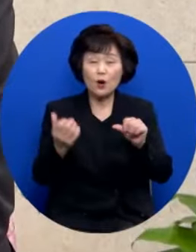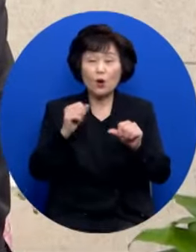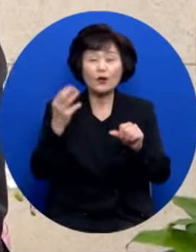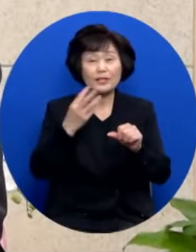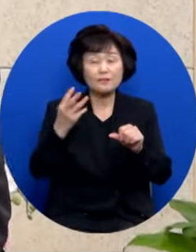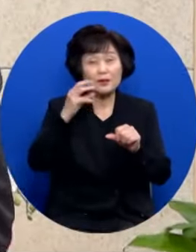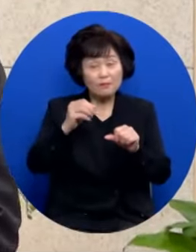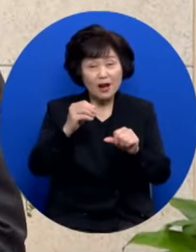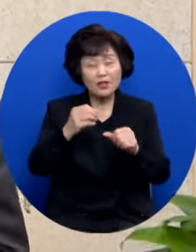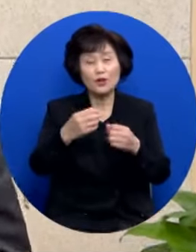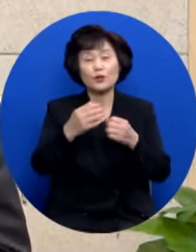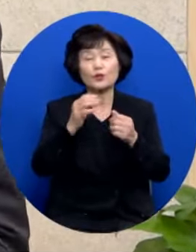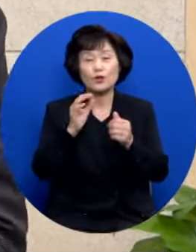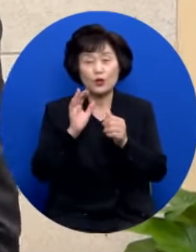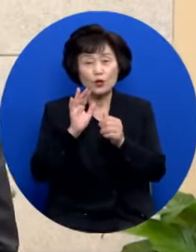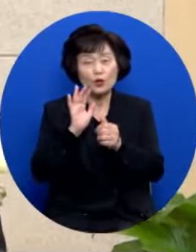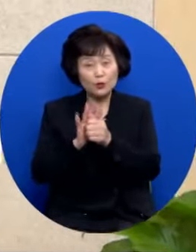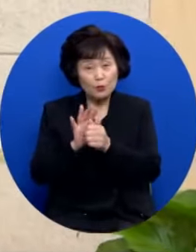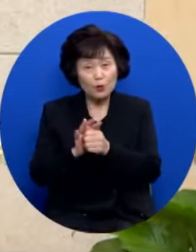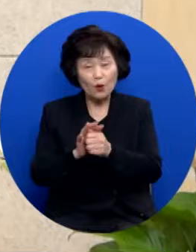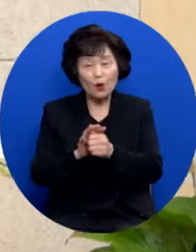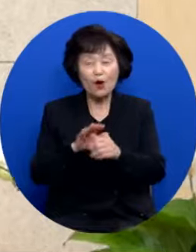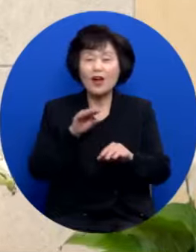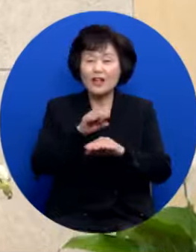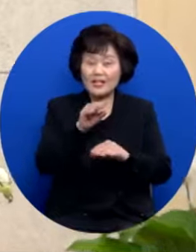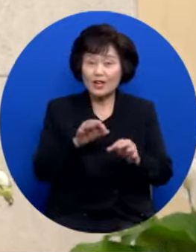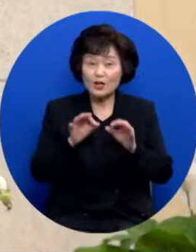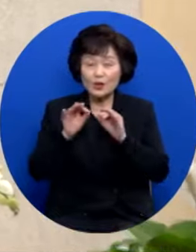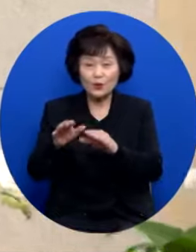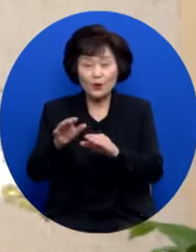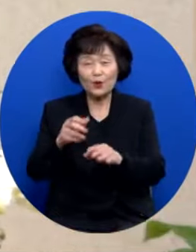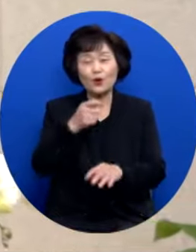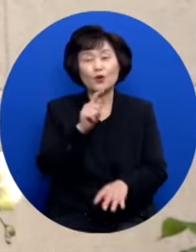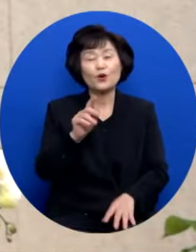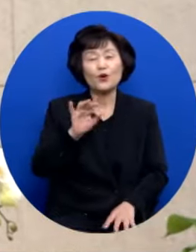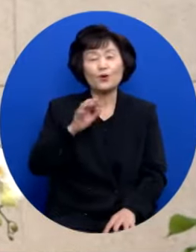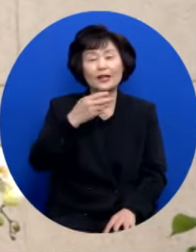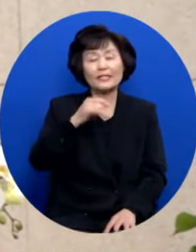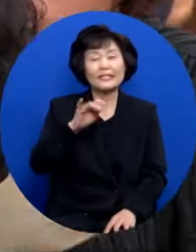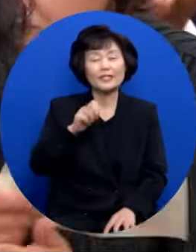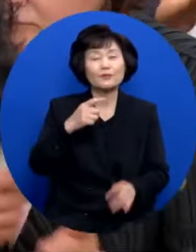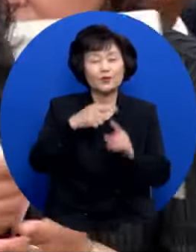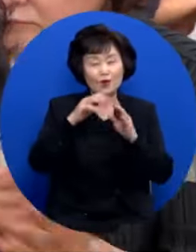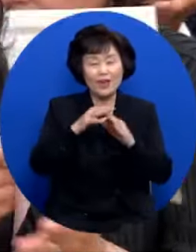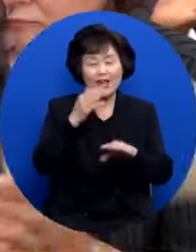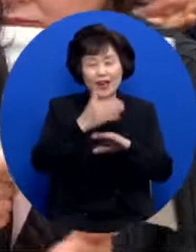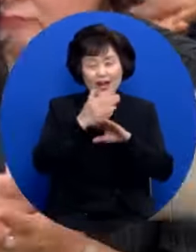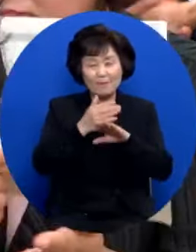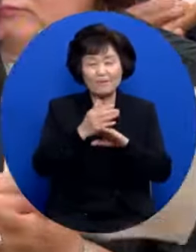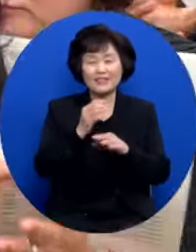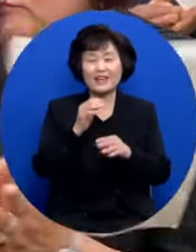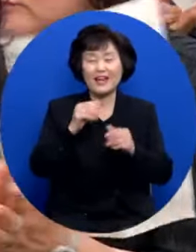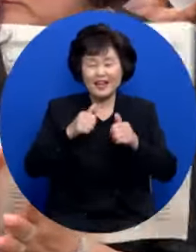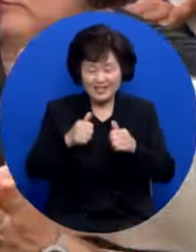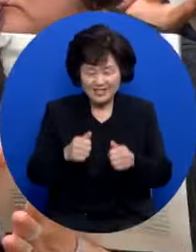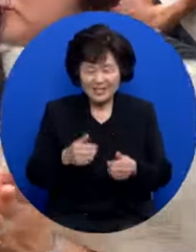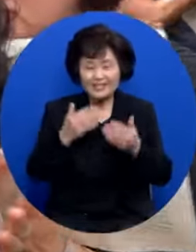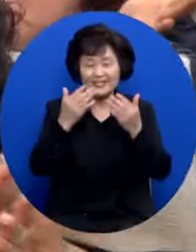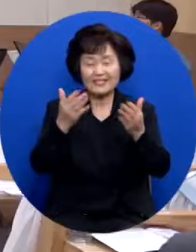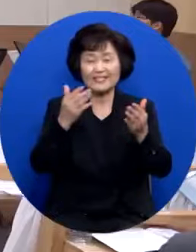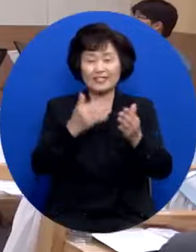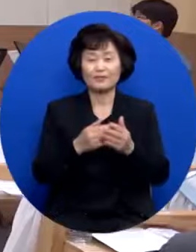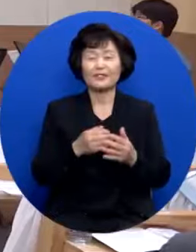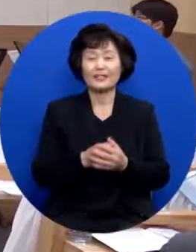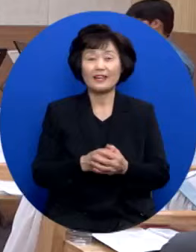원 전액을 지원하고 승합차를 기증한 광림교회에 감사패를 전달했습니다. 2023년